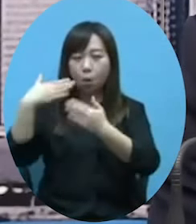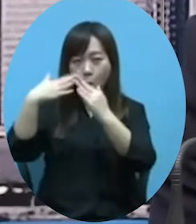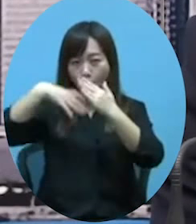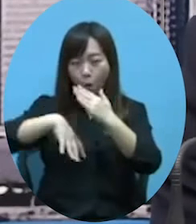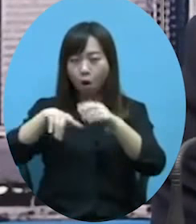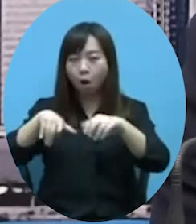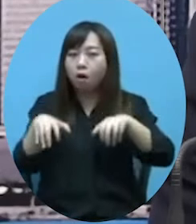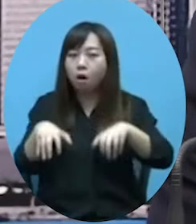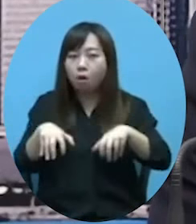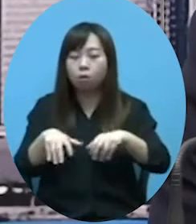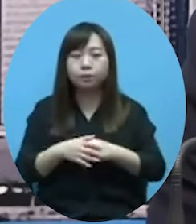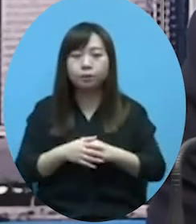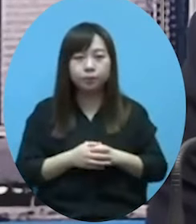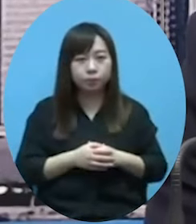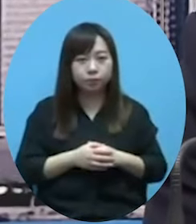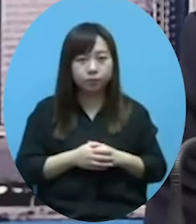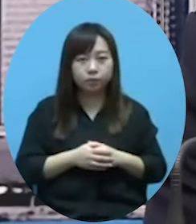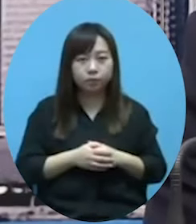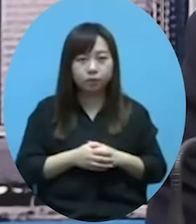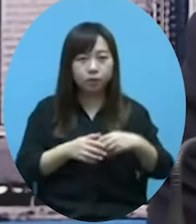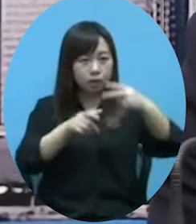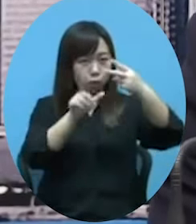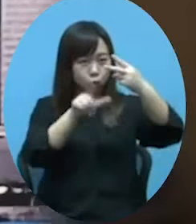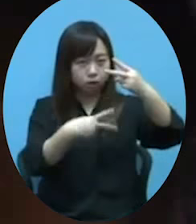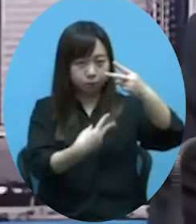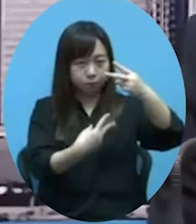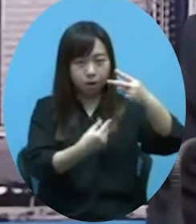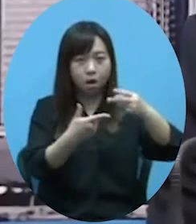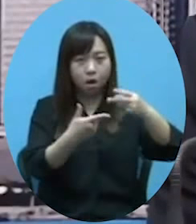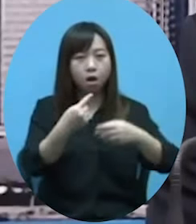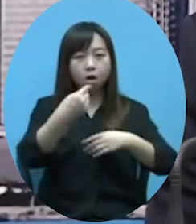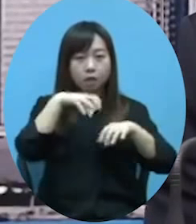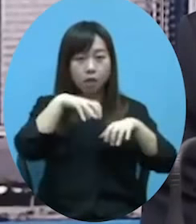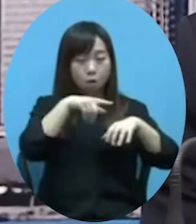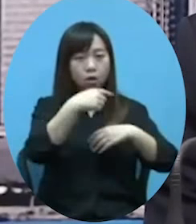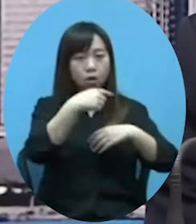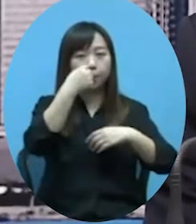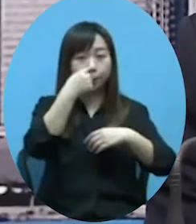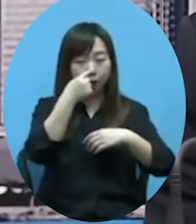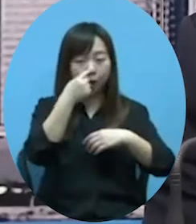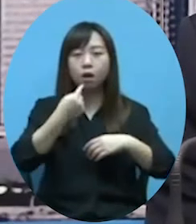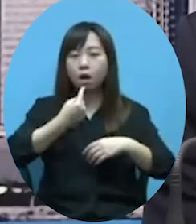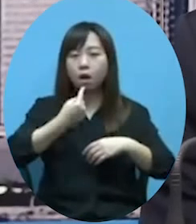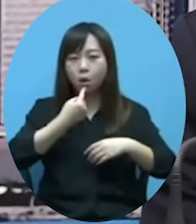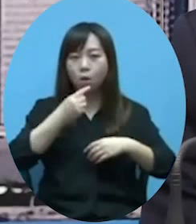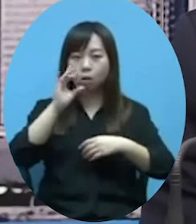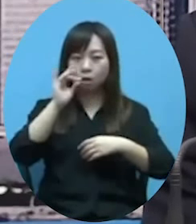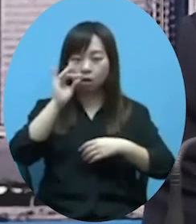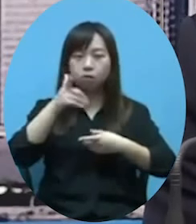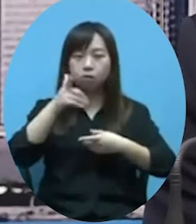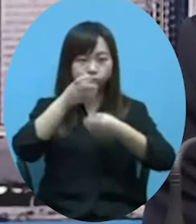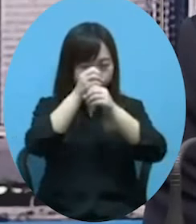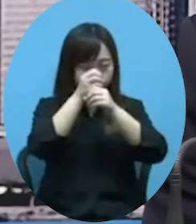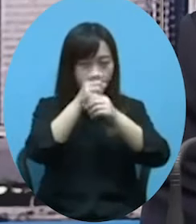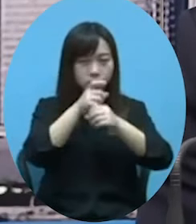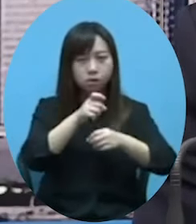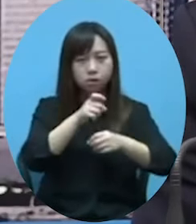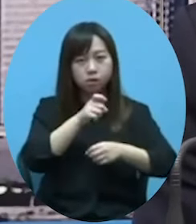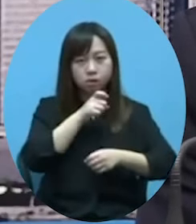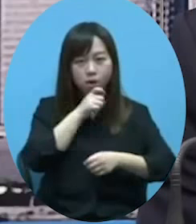裡收到一隻狗我們在27日就在口腔和鼻腔的樣本測試是有少量的